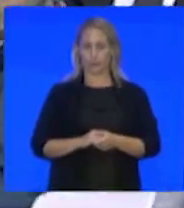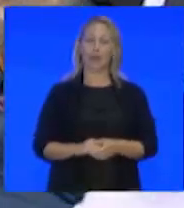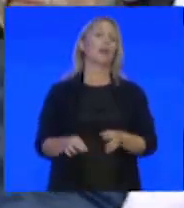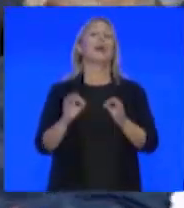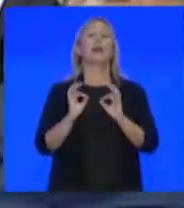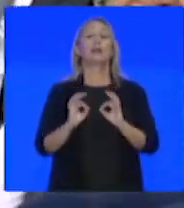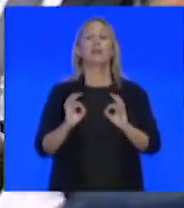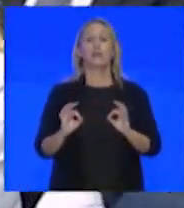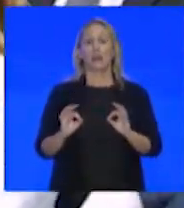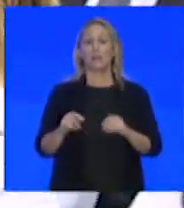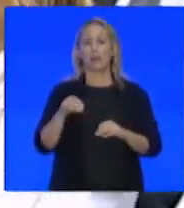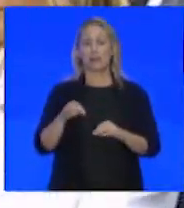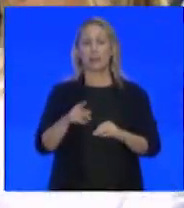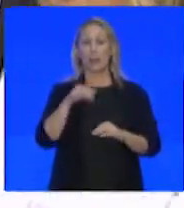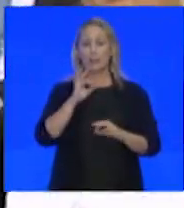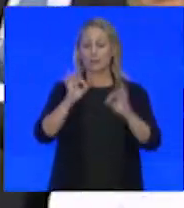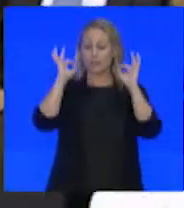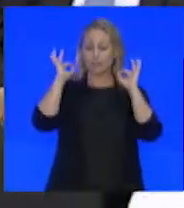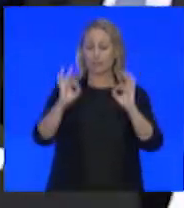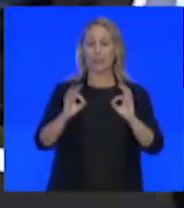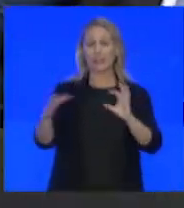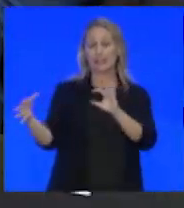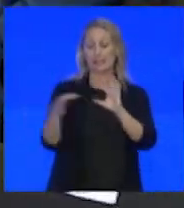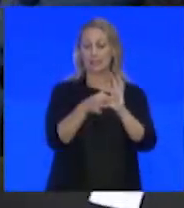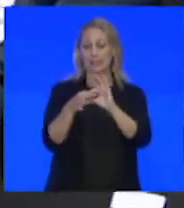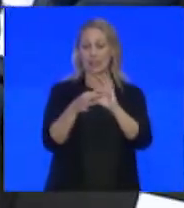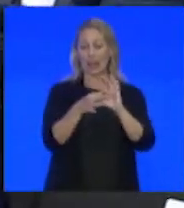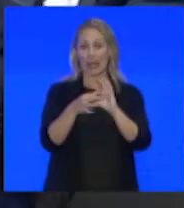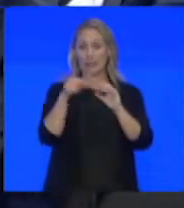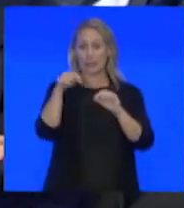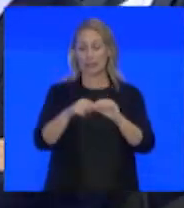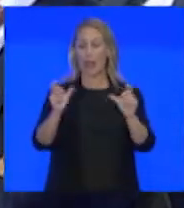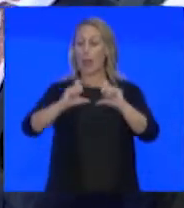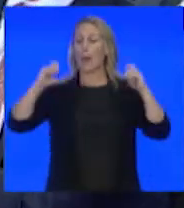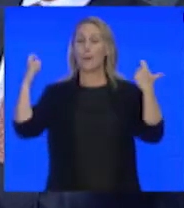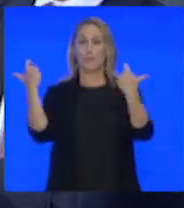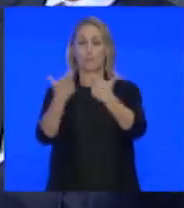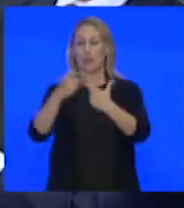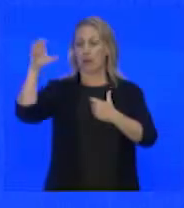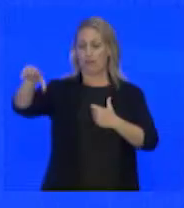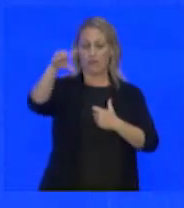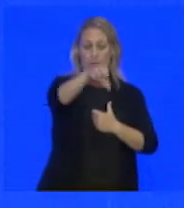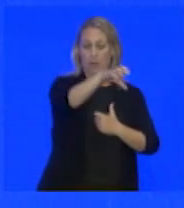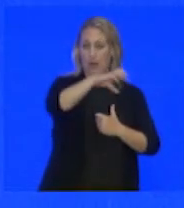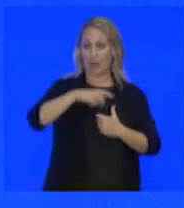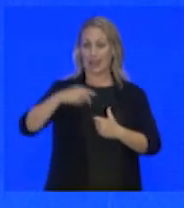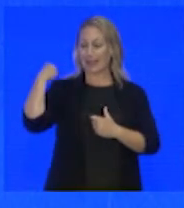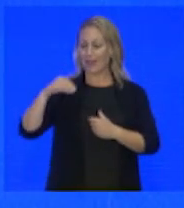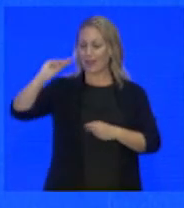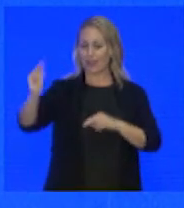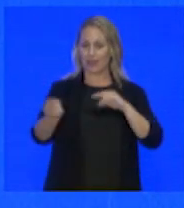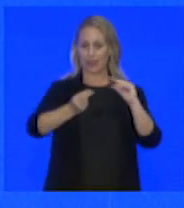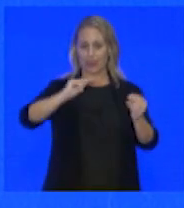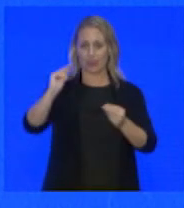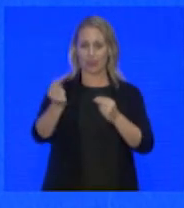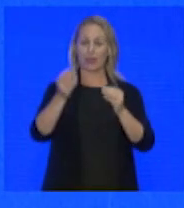αντιμετωπίζουμε δραστικά, σε συνεργασία με τις περιφέρειες, με τους Δήμους, το δραματικό